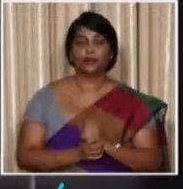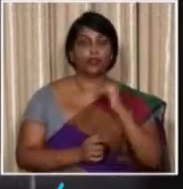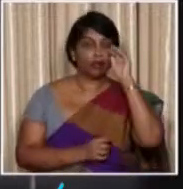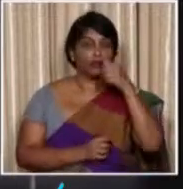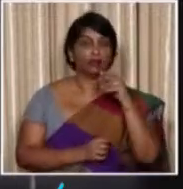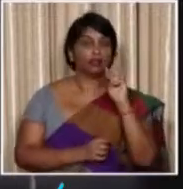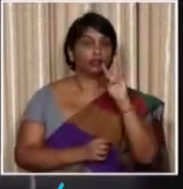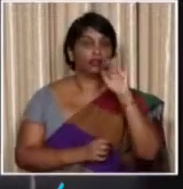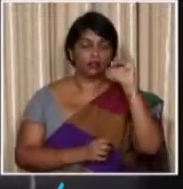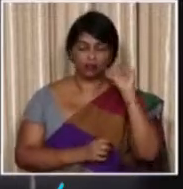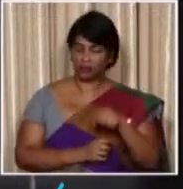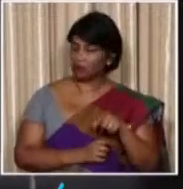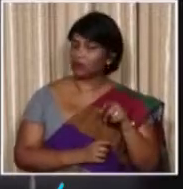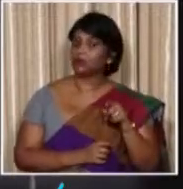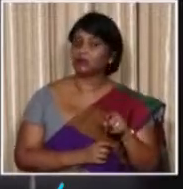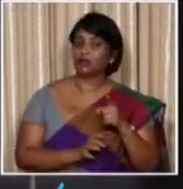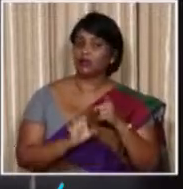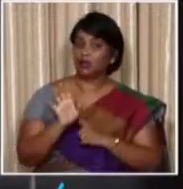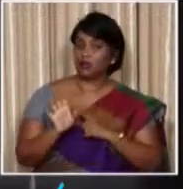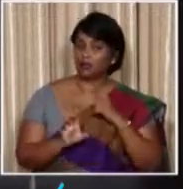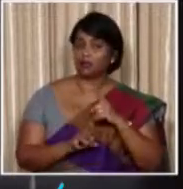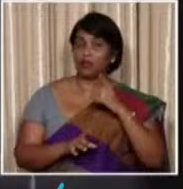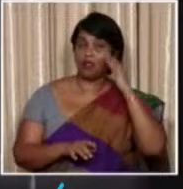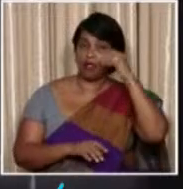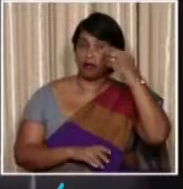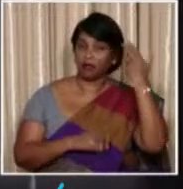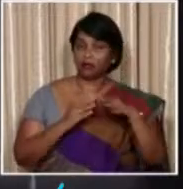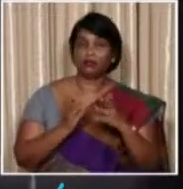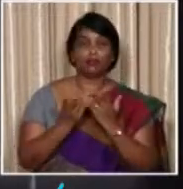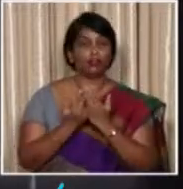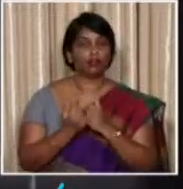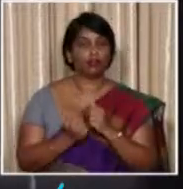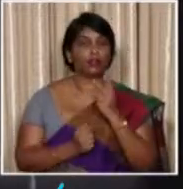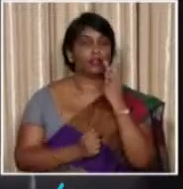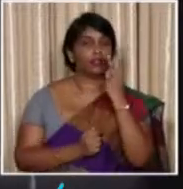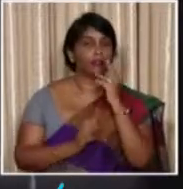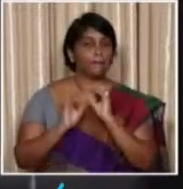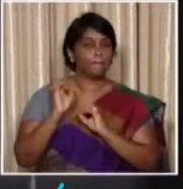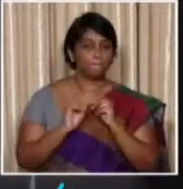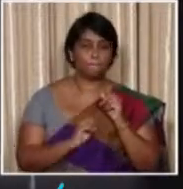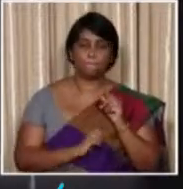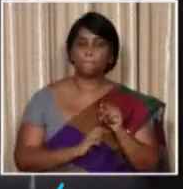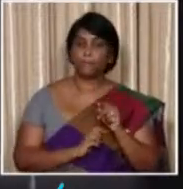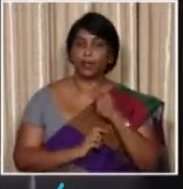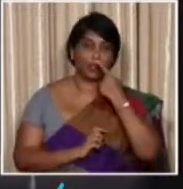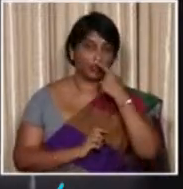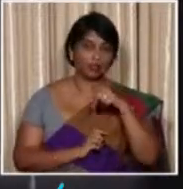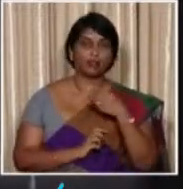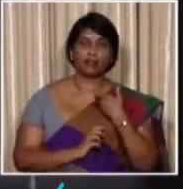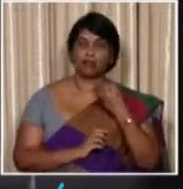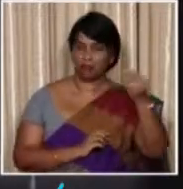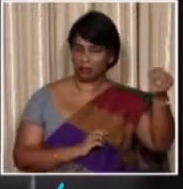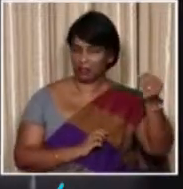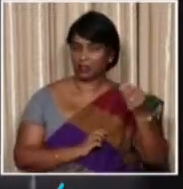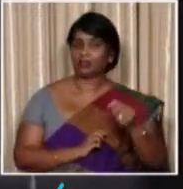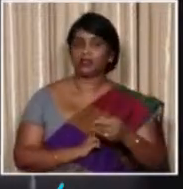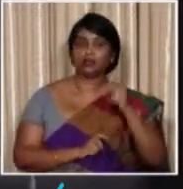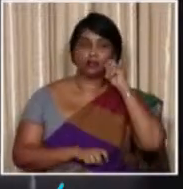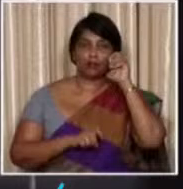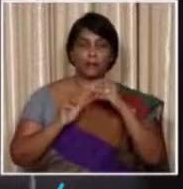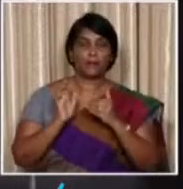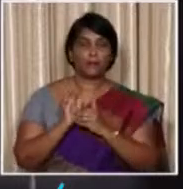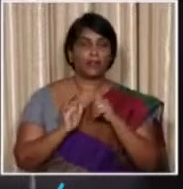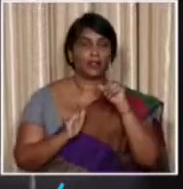gahanaya 36000 varshayakata ghatane wenne miya yanne 102k Thailand e ape pradeshe janagahanaya